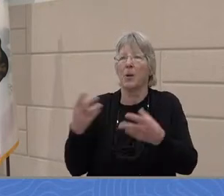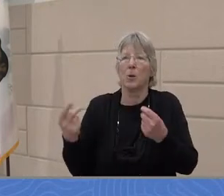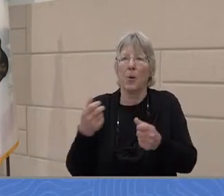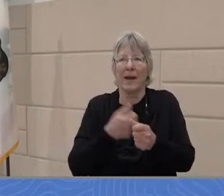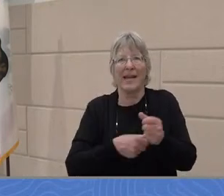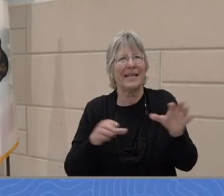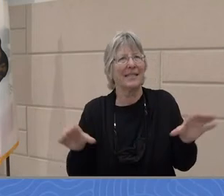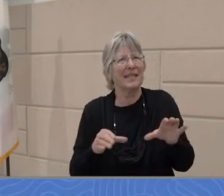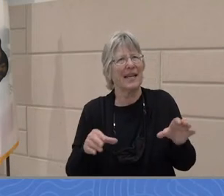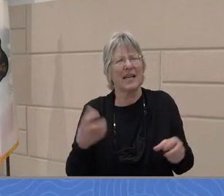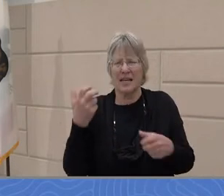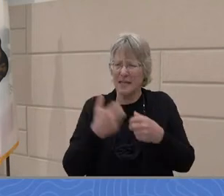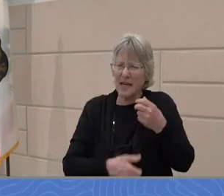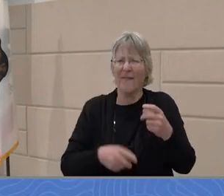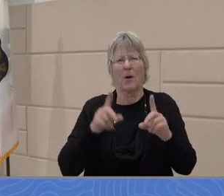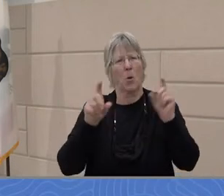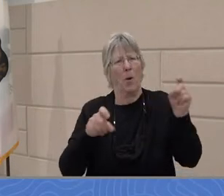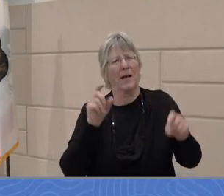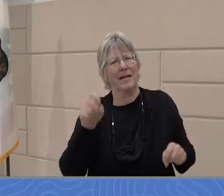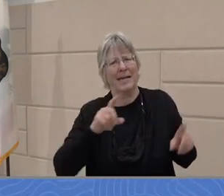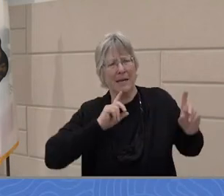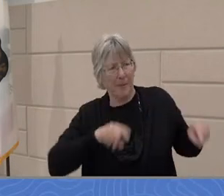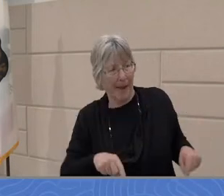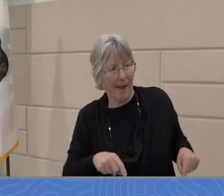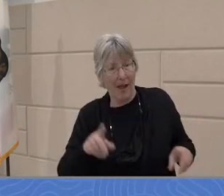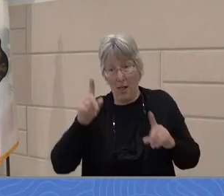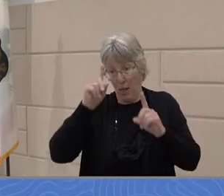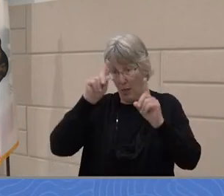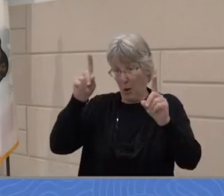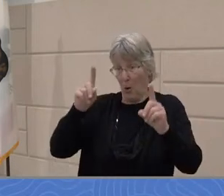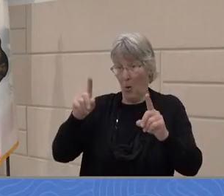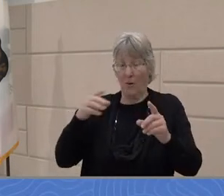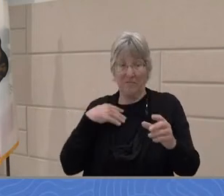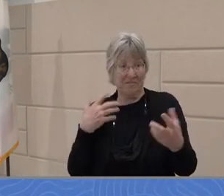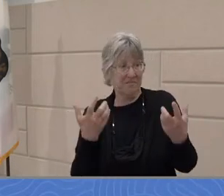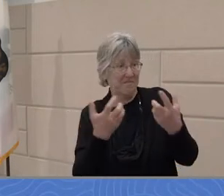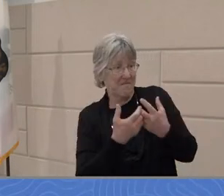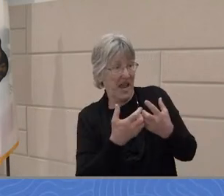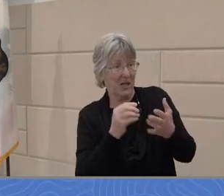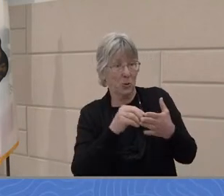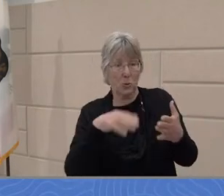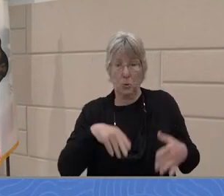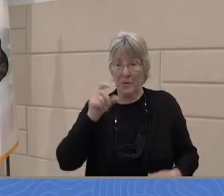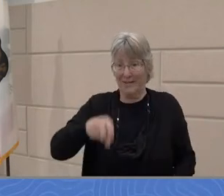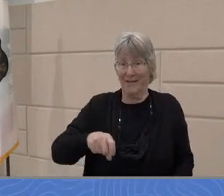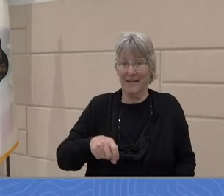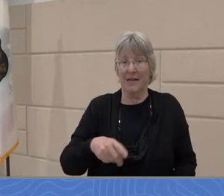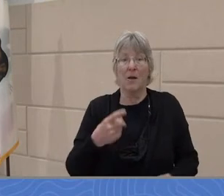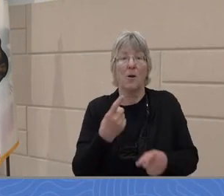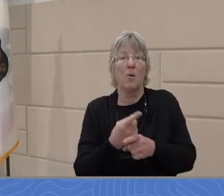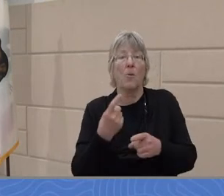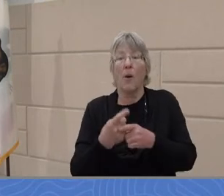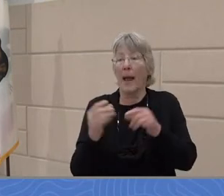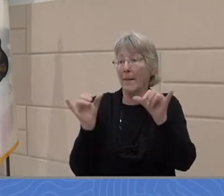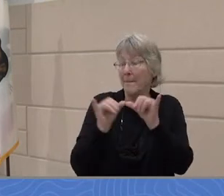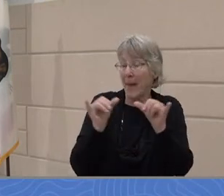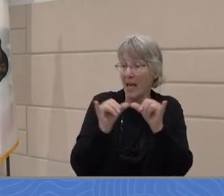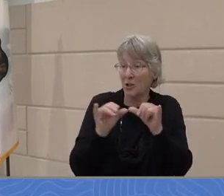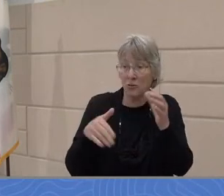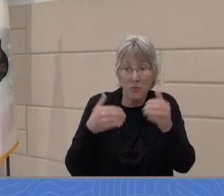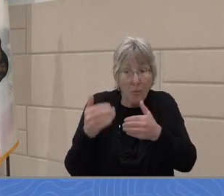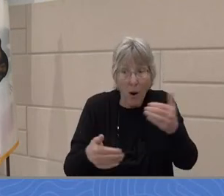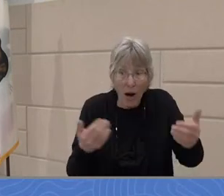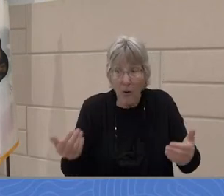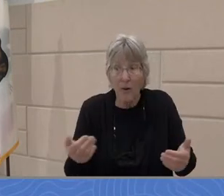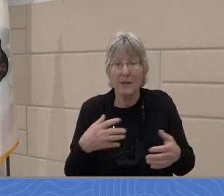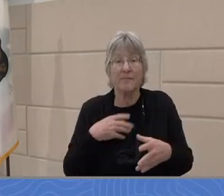นสำนูตราตะเมียนสำนูสู่ธาจนตราตะประดาลสิกรตรุกาตะเลสหนาได้เมียนสิ